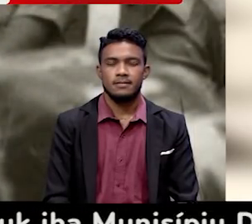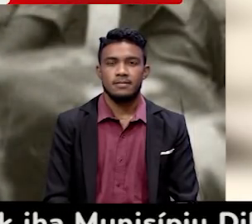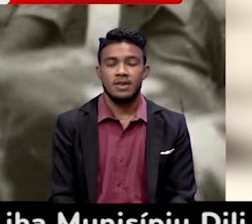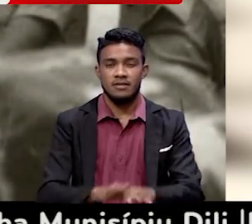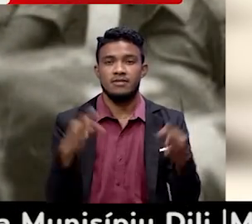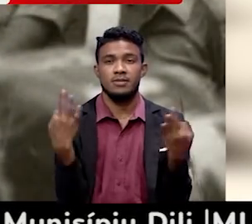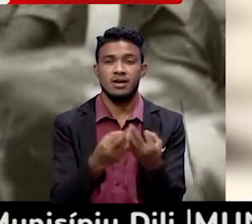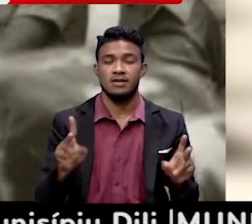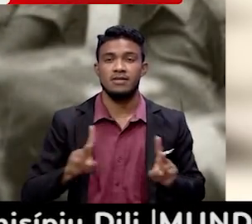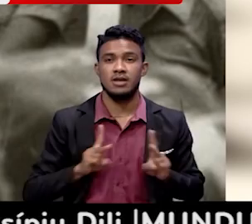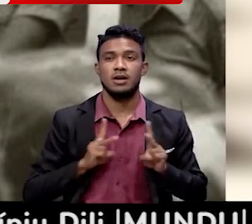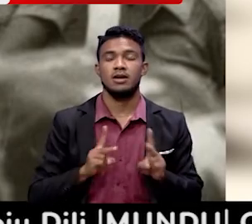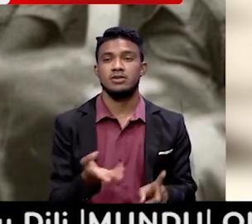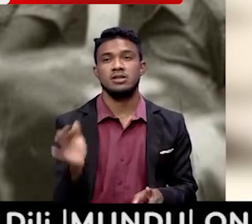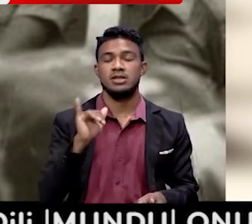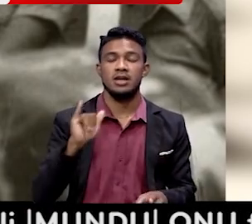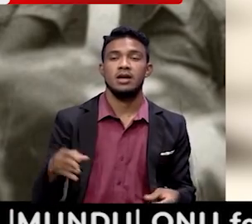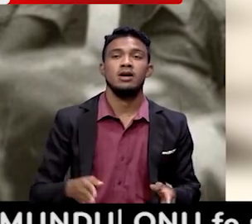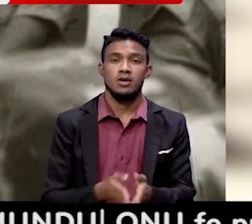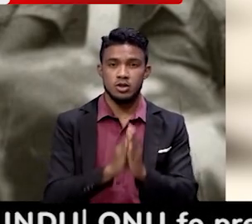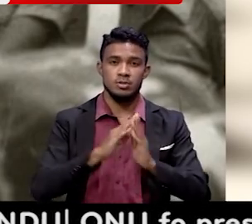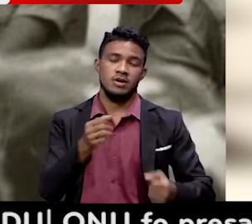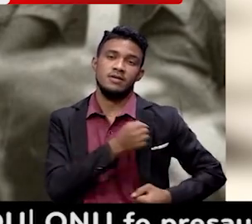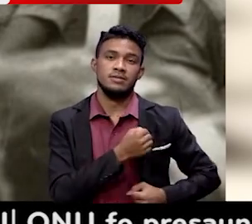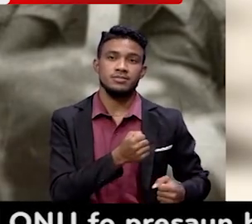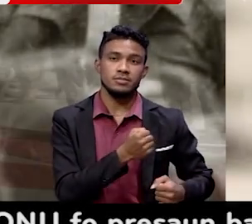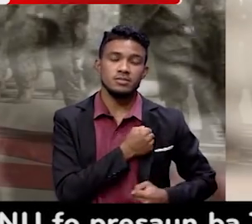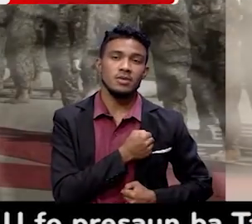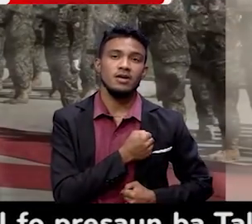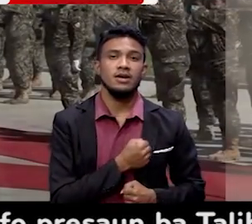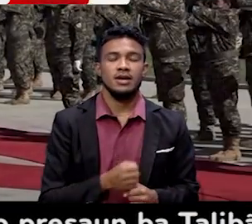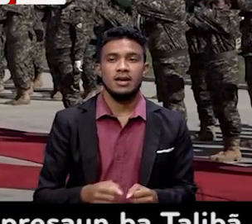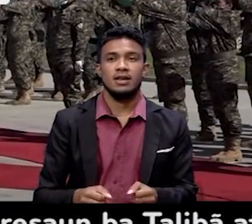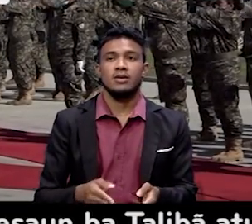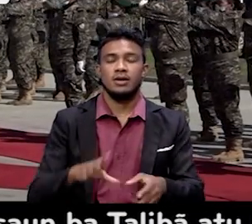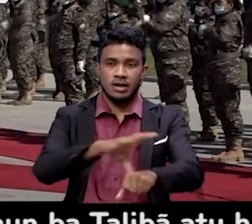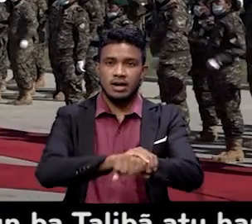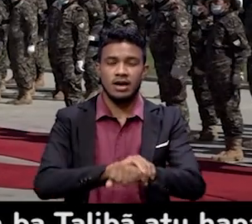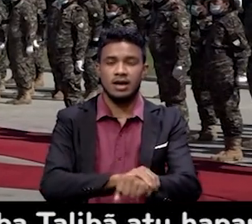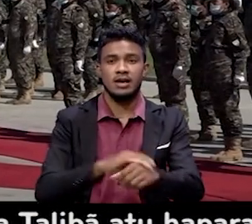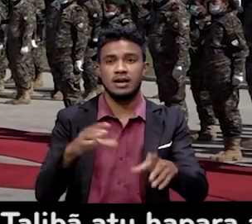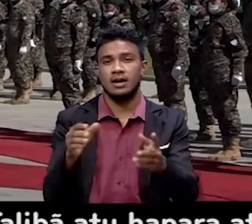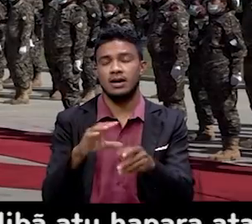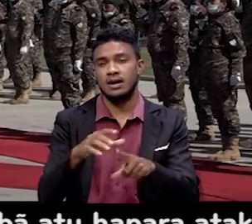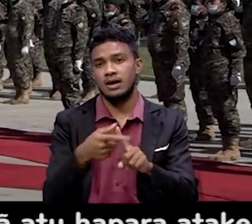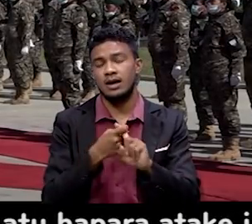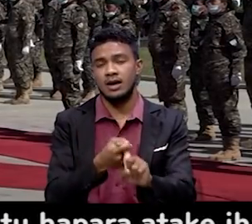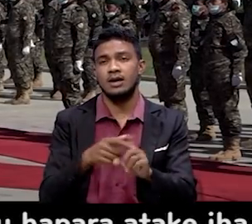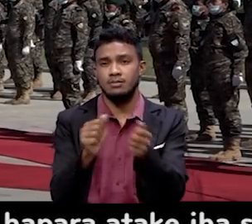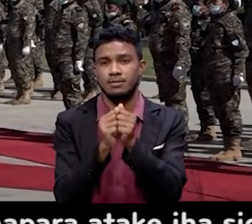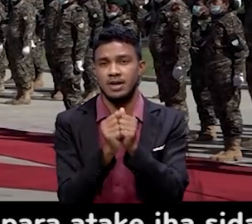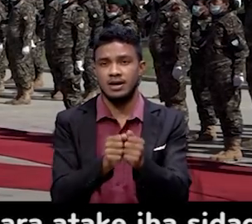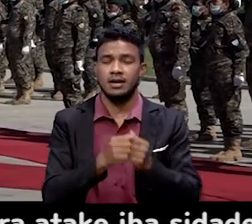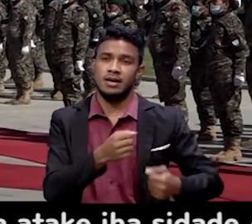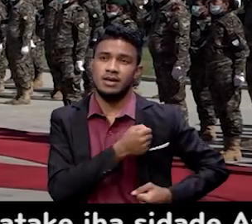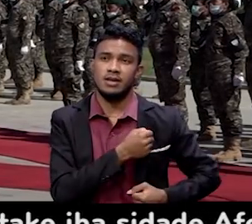Família veterano no mártir Siramos, russo ba Valentil Força Defesa Timor-Leste, atuca ermete em princípio militar, o de garante